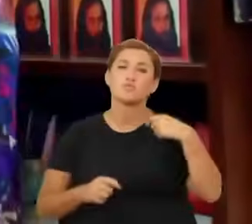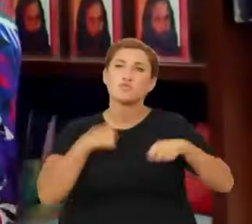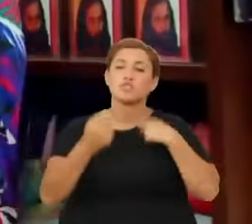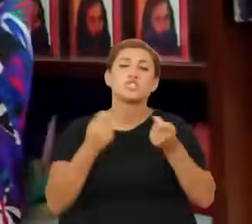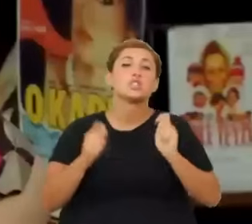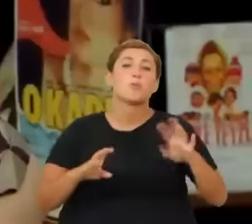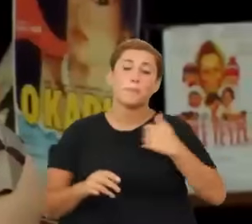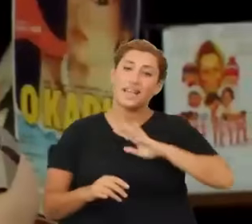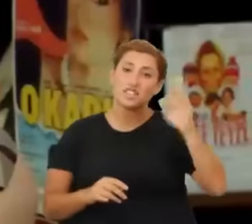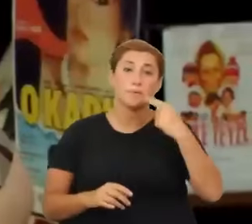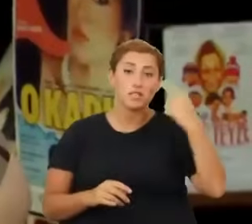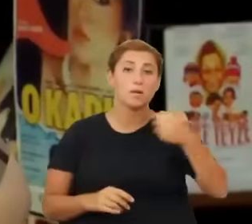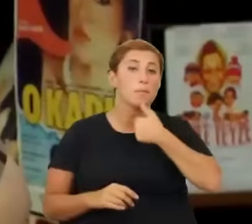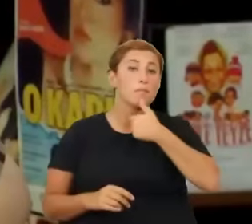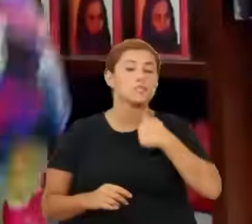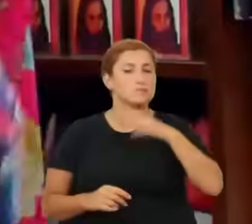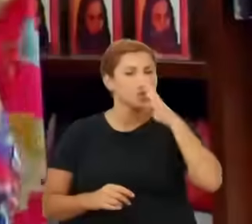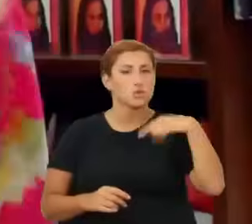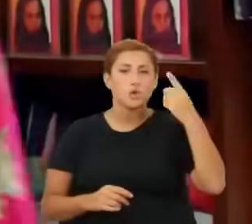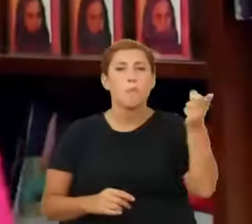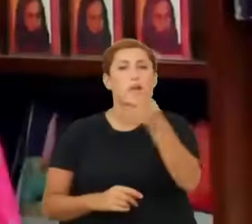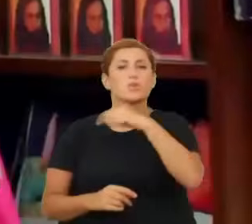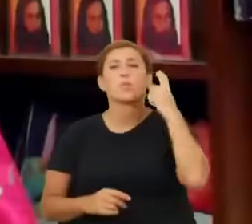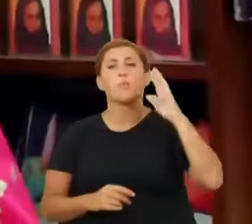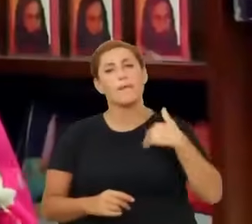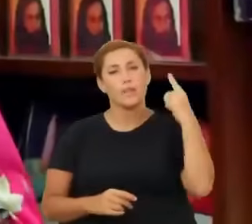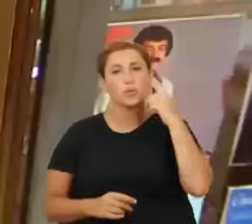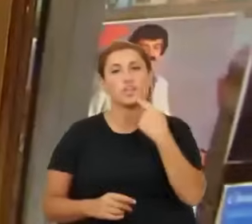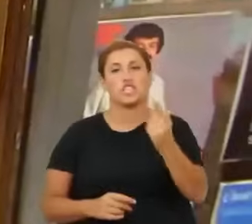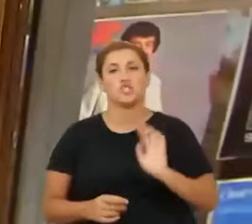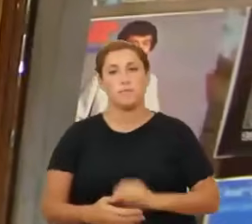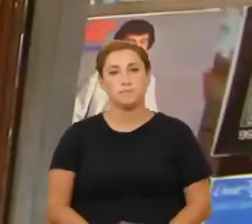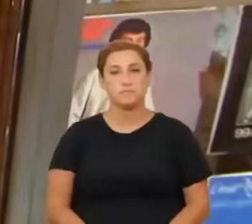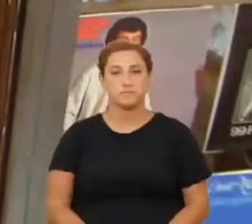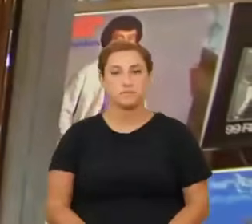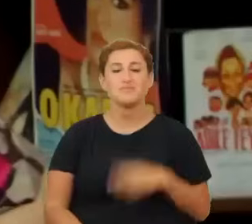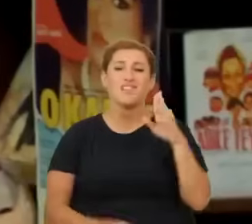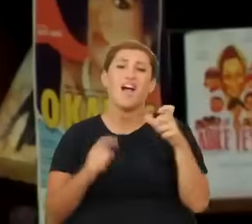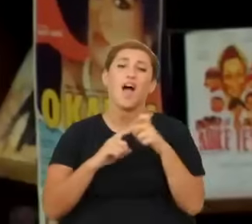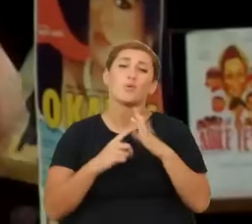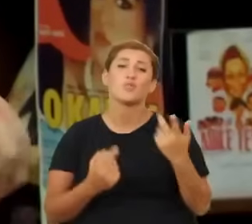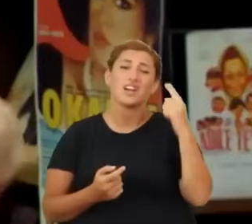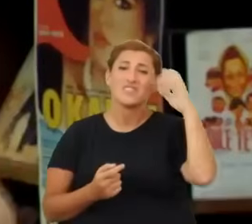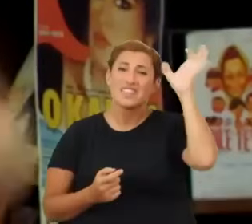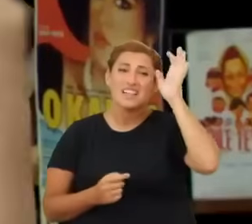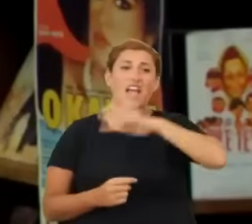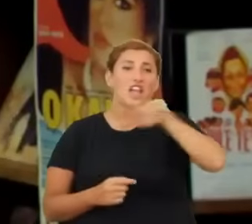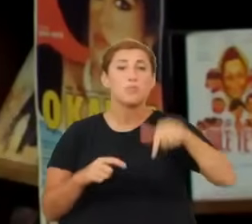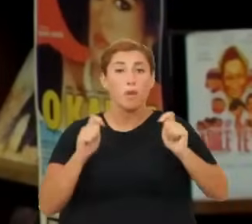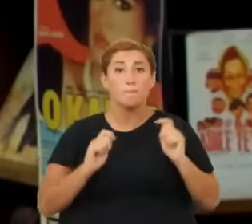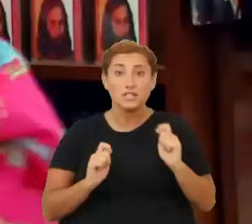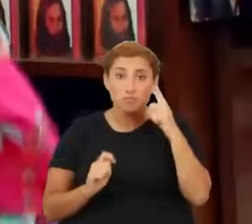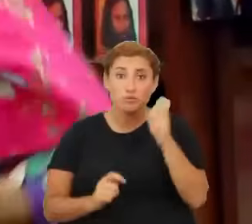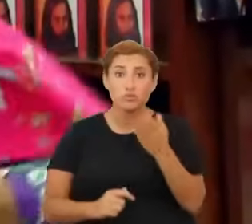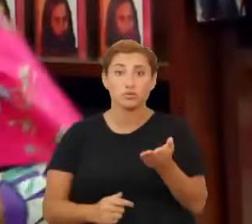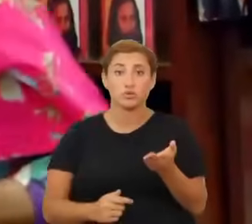de iş yapmıyorum. Ben gideceğim diyeceğim ki, babacığım niyetim ciddi, başkasından duyacağına benden duy diyeceğim. Ya Ergun ya, yani kafana taktığın her şeyi böyle yapmak